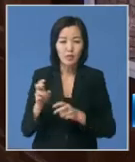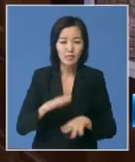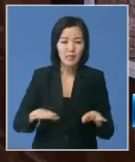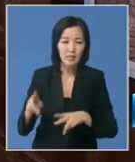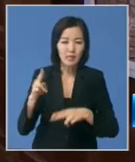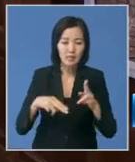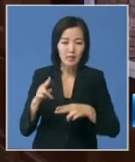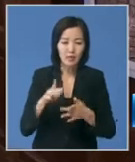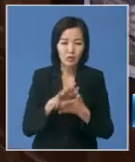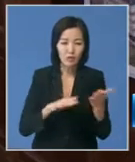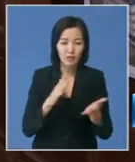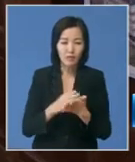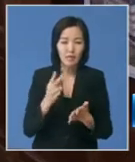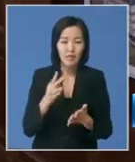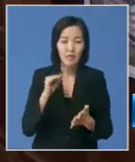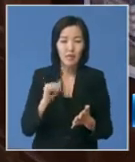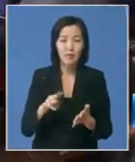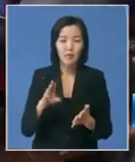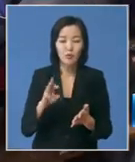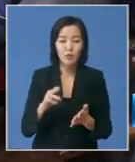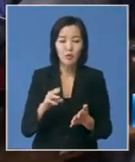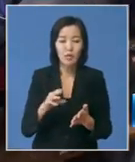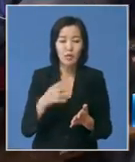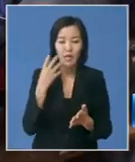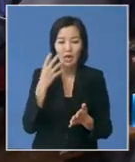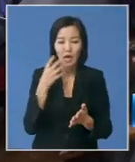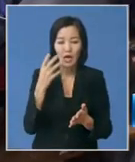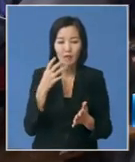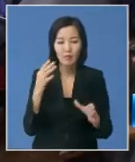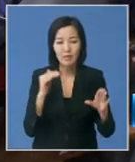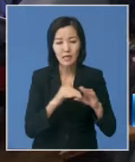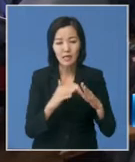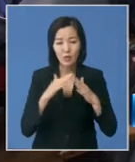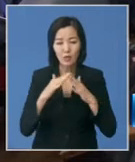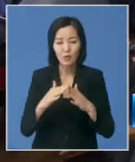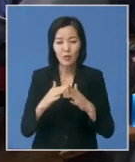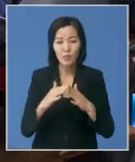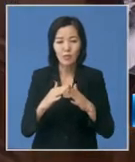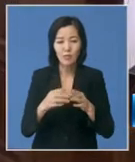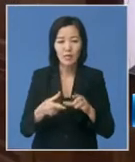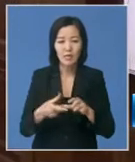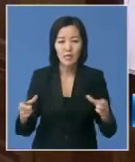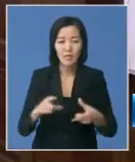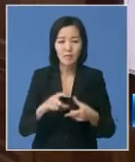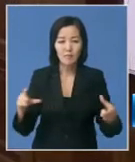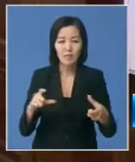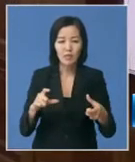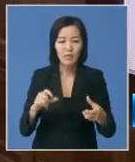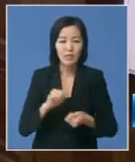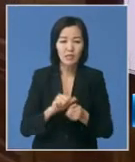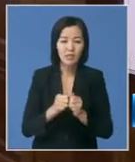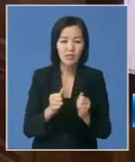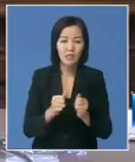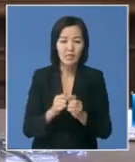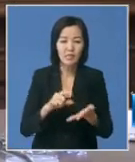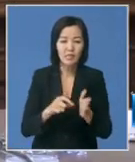Алдағы жылы 2000 тонна көлемінде алма сақтайтын қойма мен кірпіш және тас шығаратын цех салынбақ. Сонымен қатар